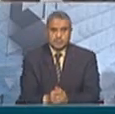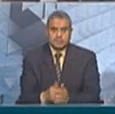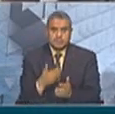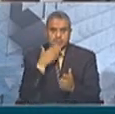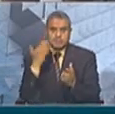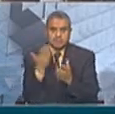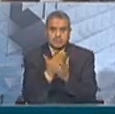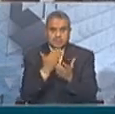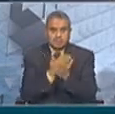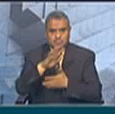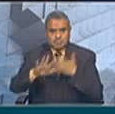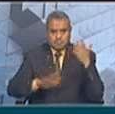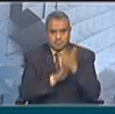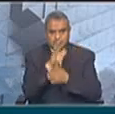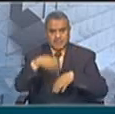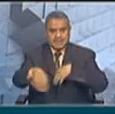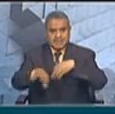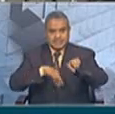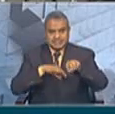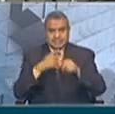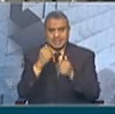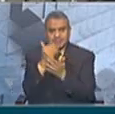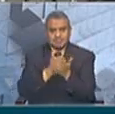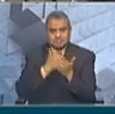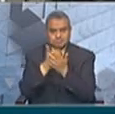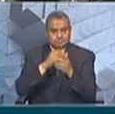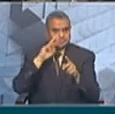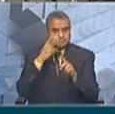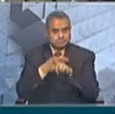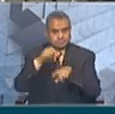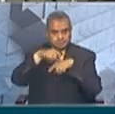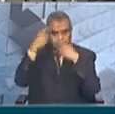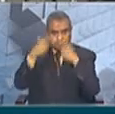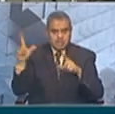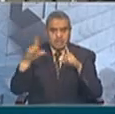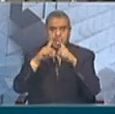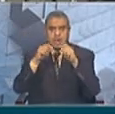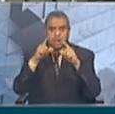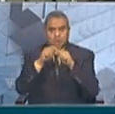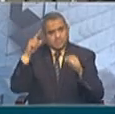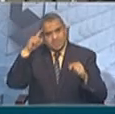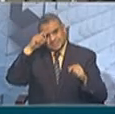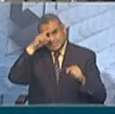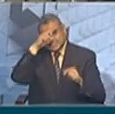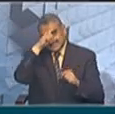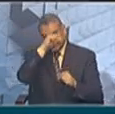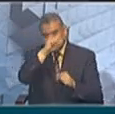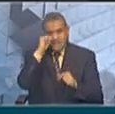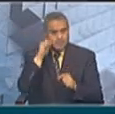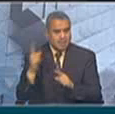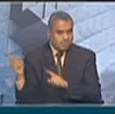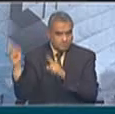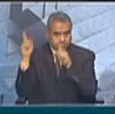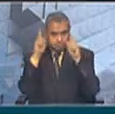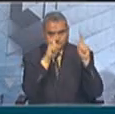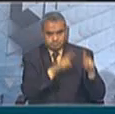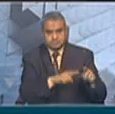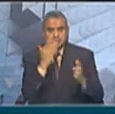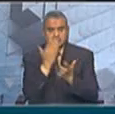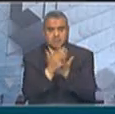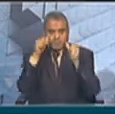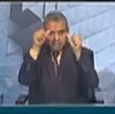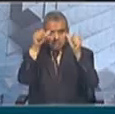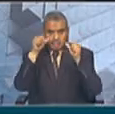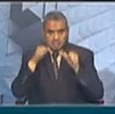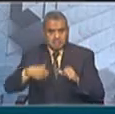الأزمة السياسية والاقتصادية الطاحنة التي تعيشها لبنان لا يبدو لها انفراج في القريب العاجل، خاصة بعد